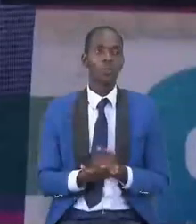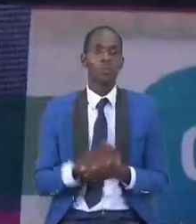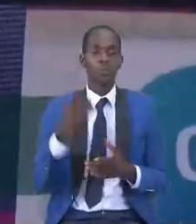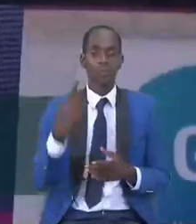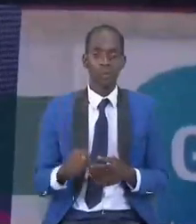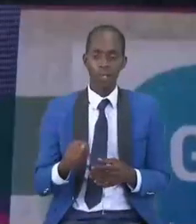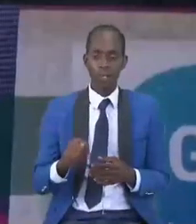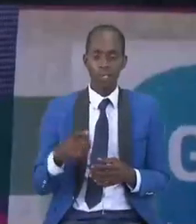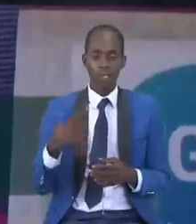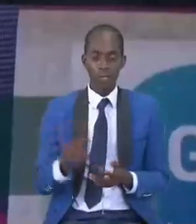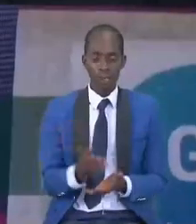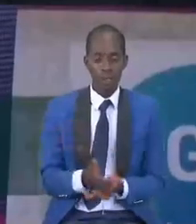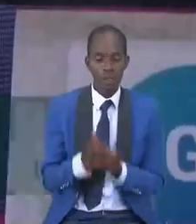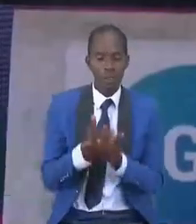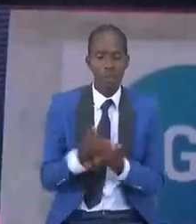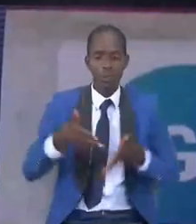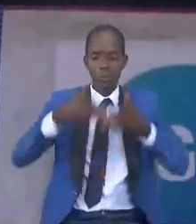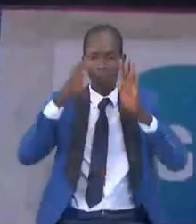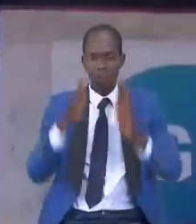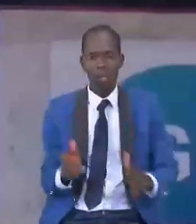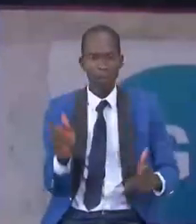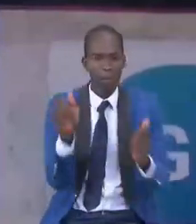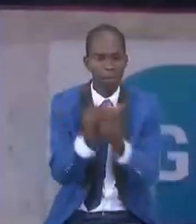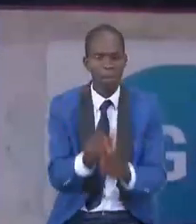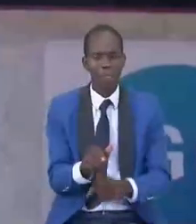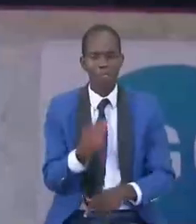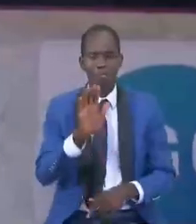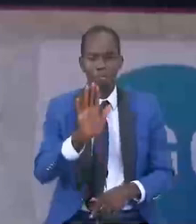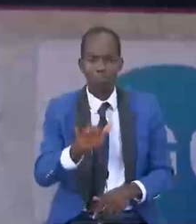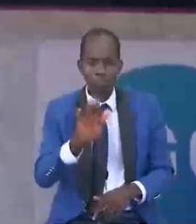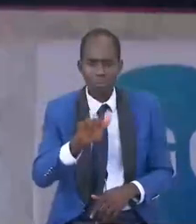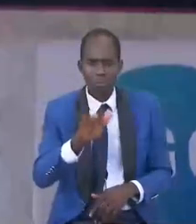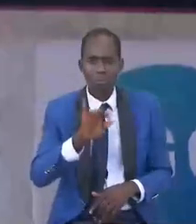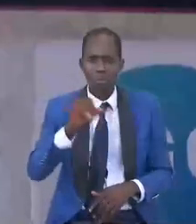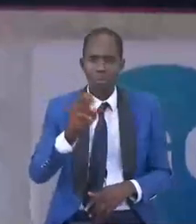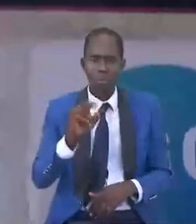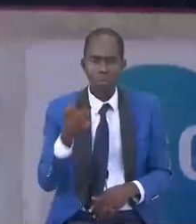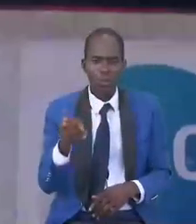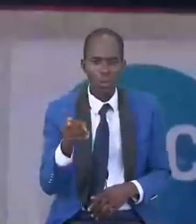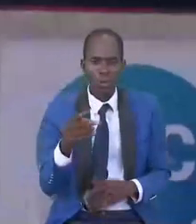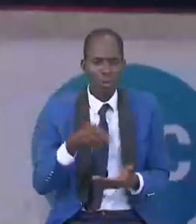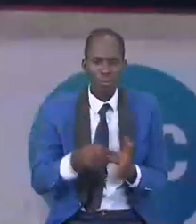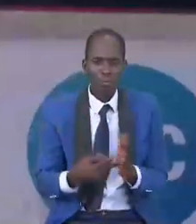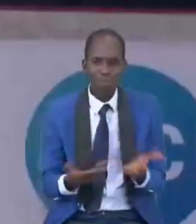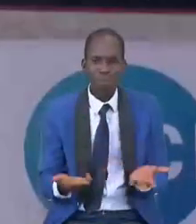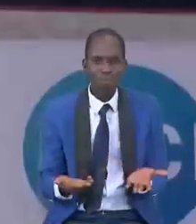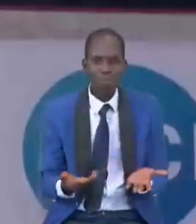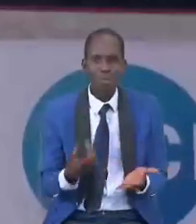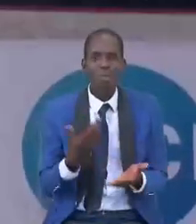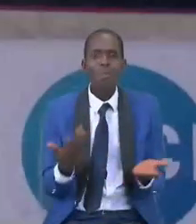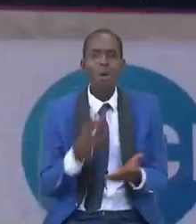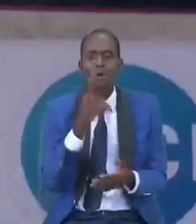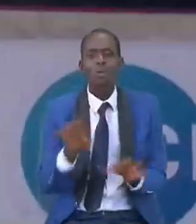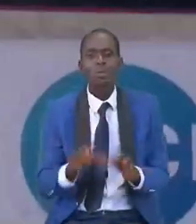lui et lui dit, pourquoi dors-tu? Qu'est-ce que tu fais ici? Pourquoi